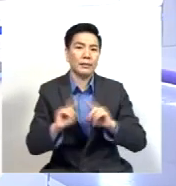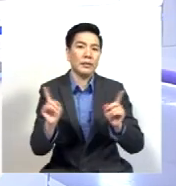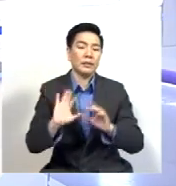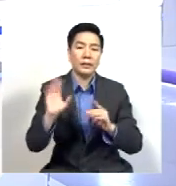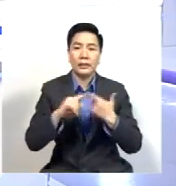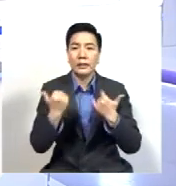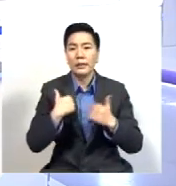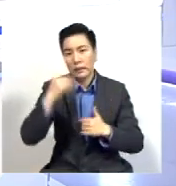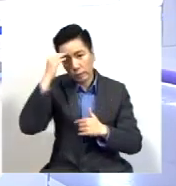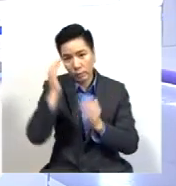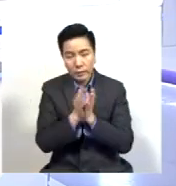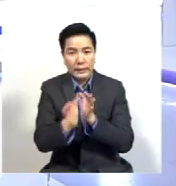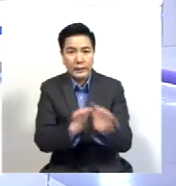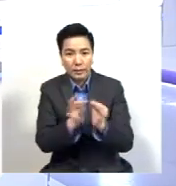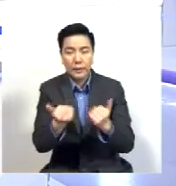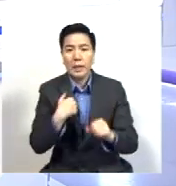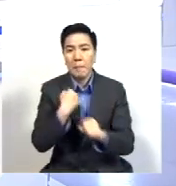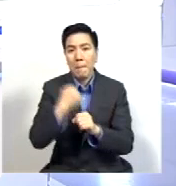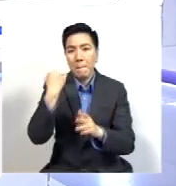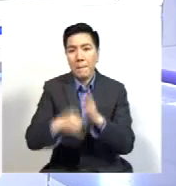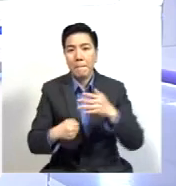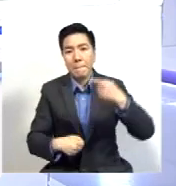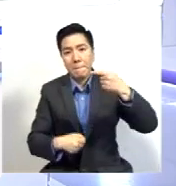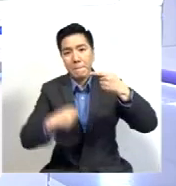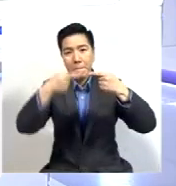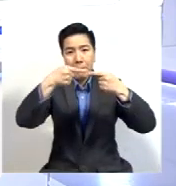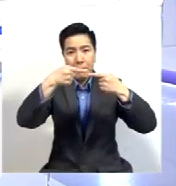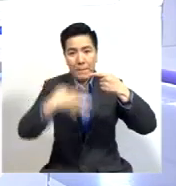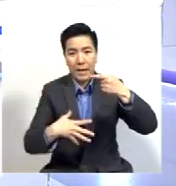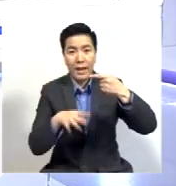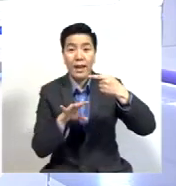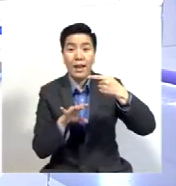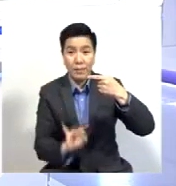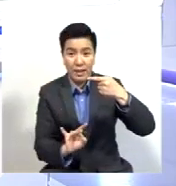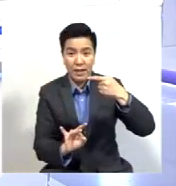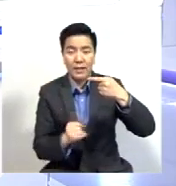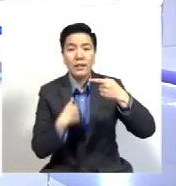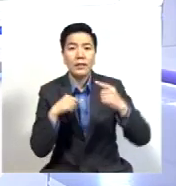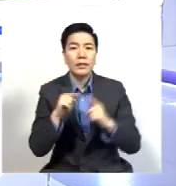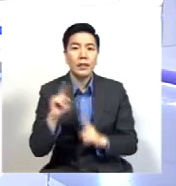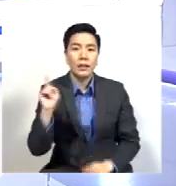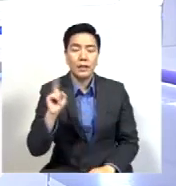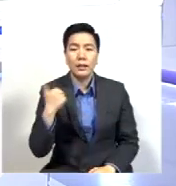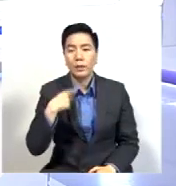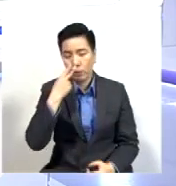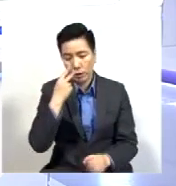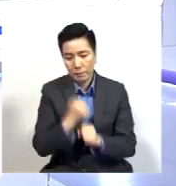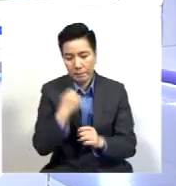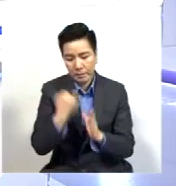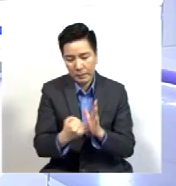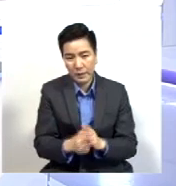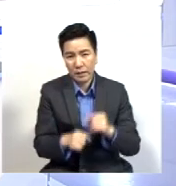คะตำรวจก็ชี้แจงมาส่วน8ข้อหานะคะที่นายประสิทธิชัยเขาแก้วผู้ต้องหาในคดีนี้เนี่ยถูกโดนไ